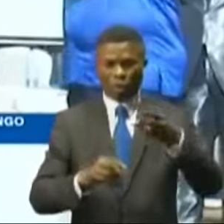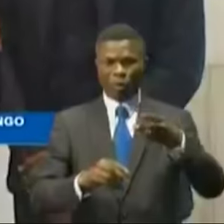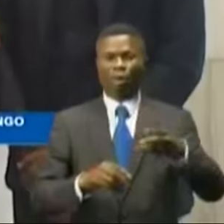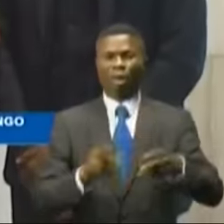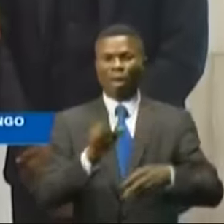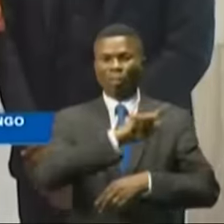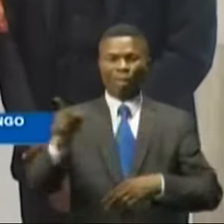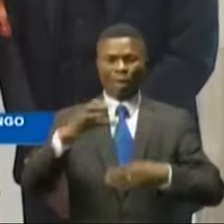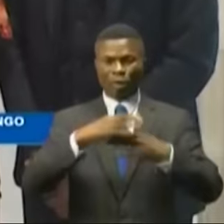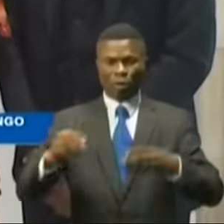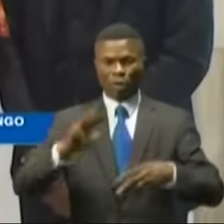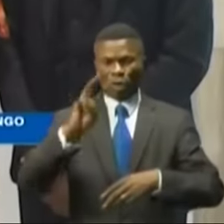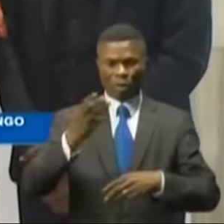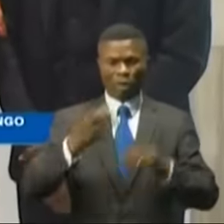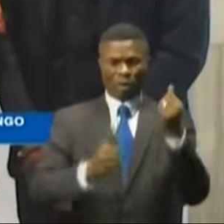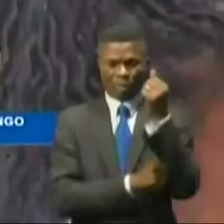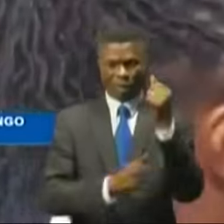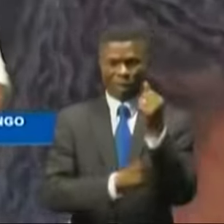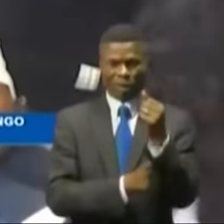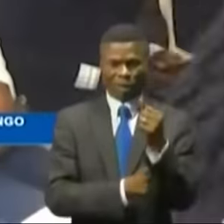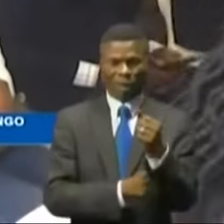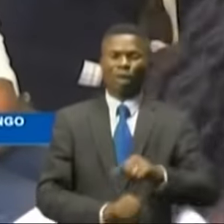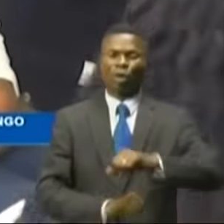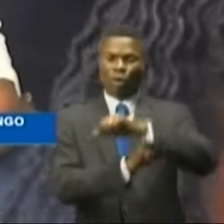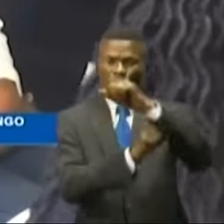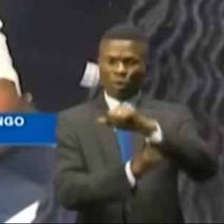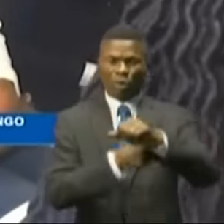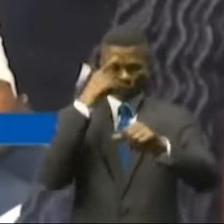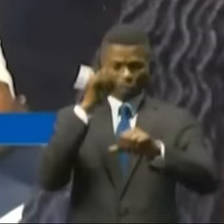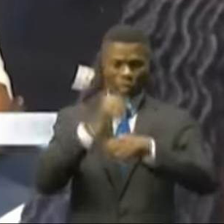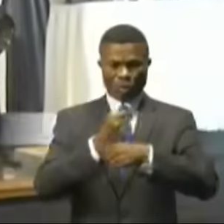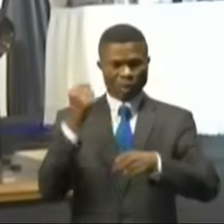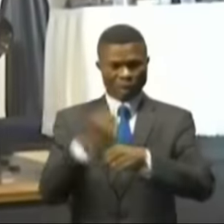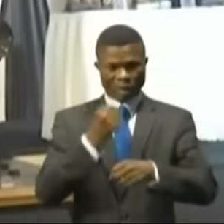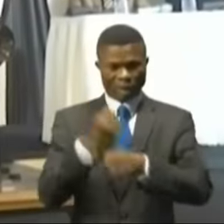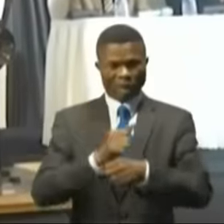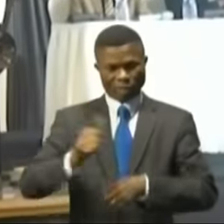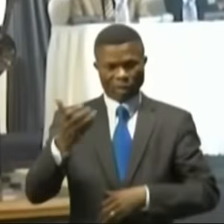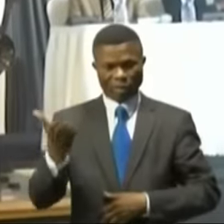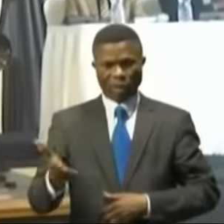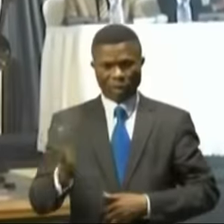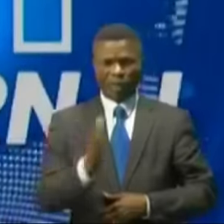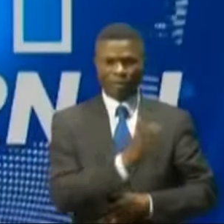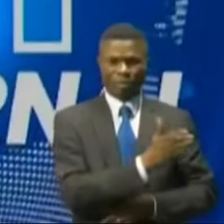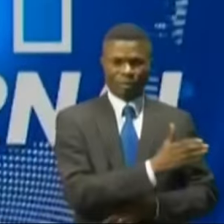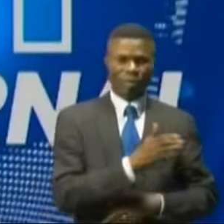1 000 $ pour la troisième, avec un accompagnement pour la création d'entreprises.